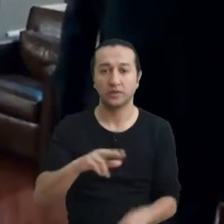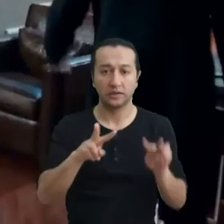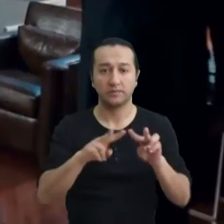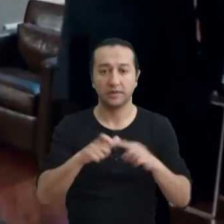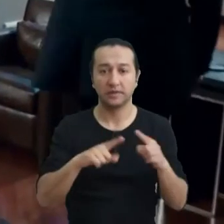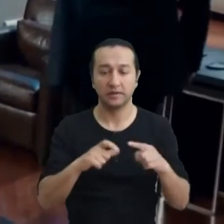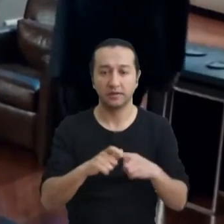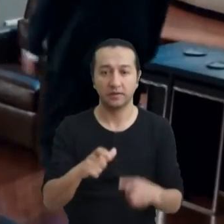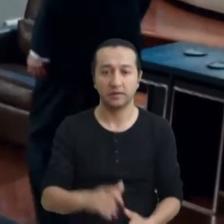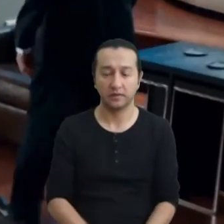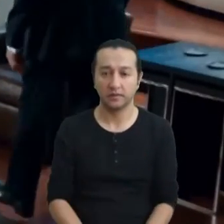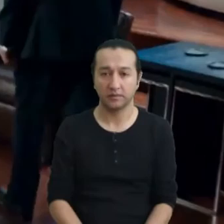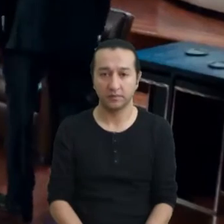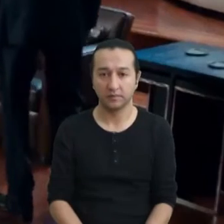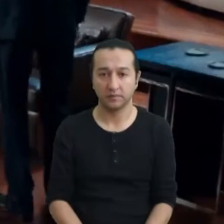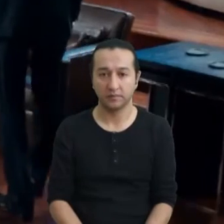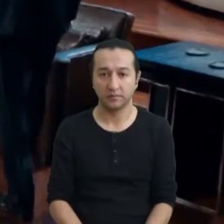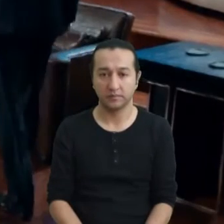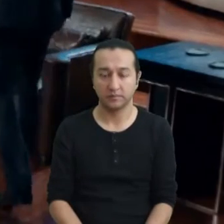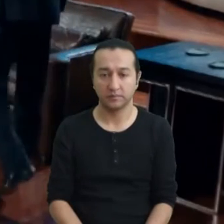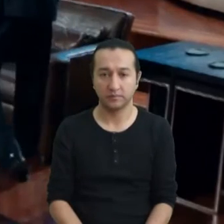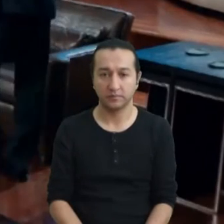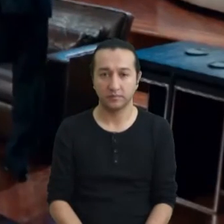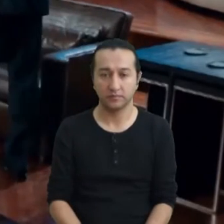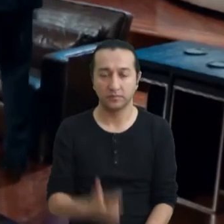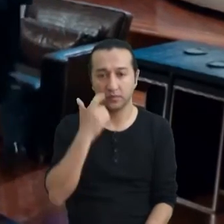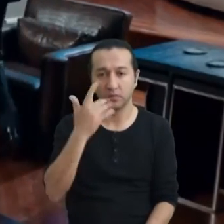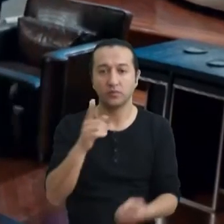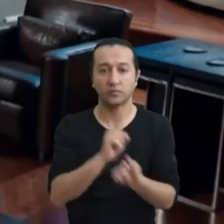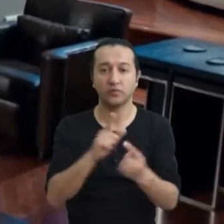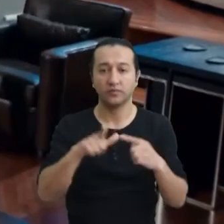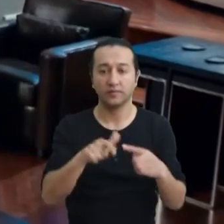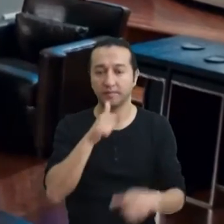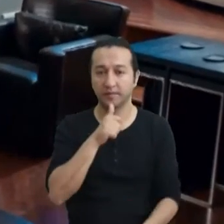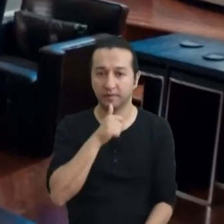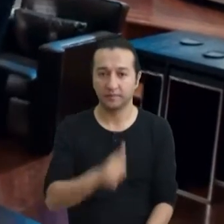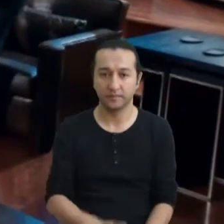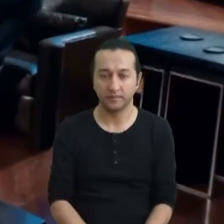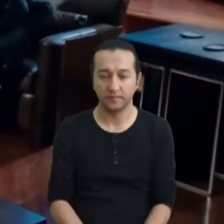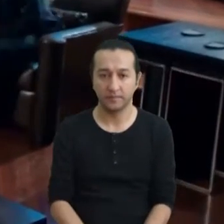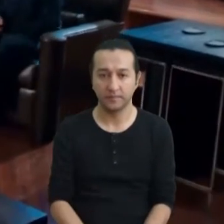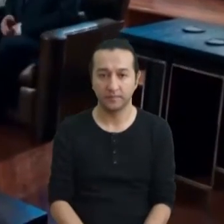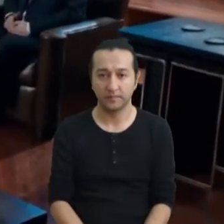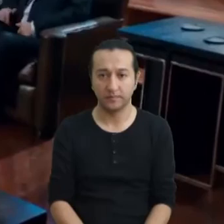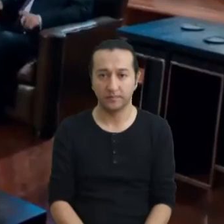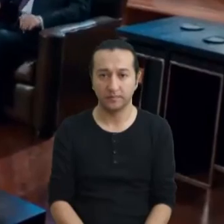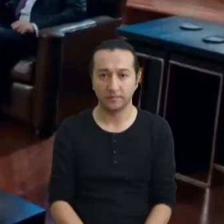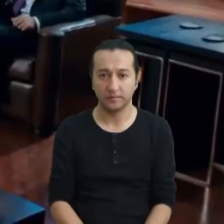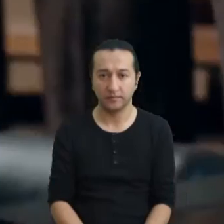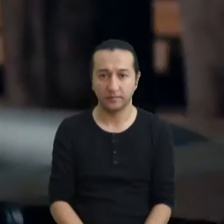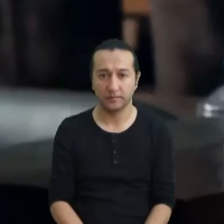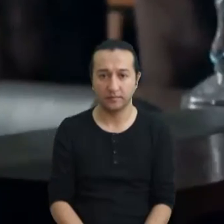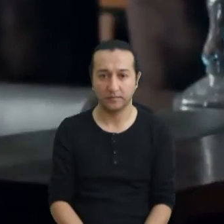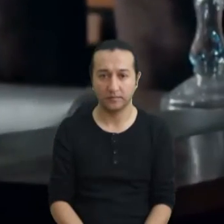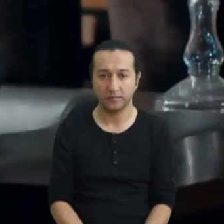Mete. Eliyle buyur diye yer gösterdi. Hoş bulduk Fehmi Bey. Femi her zamanki tekli kahverengi deri